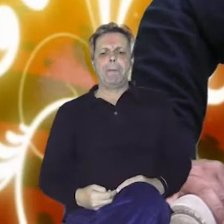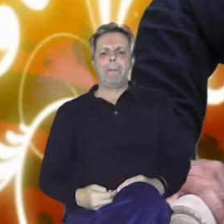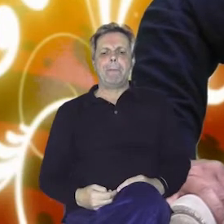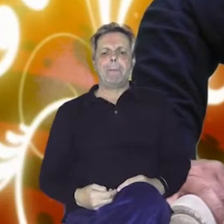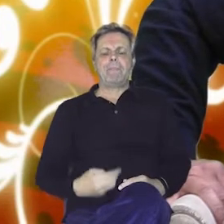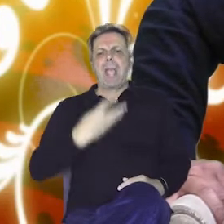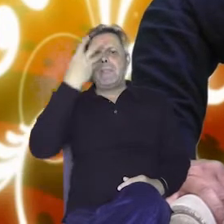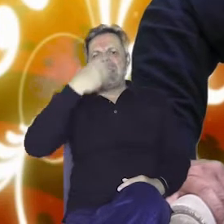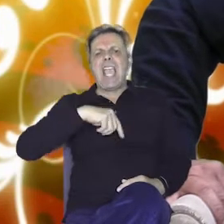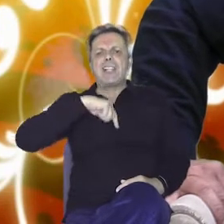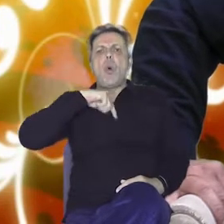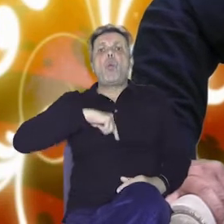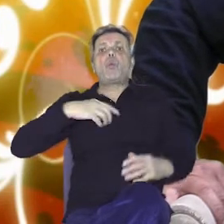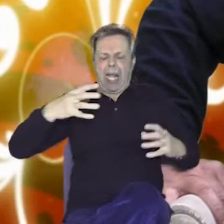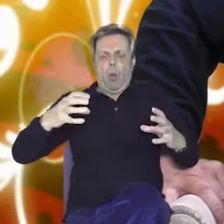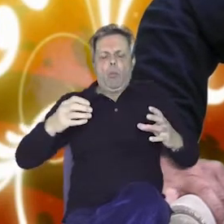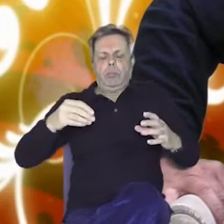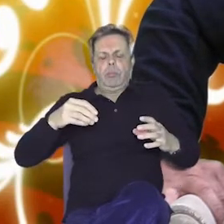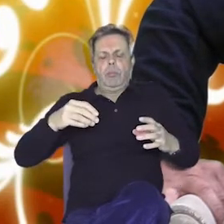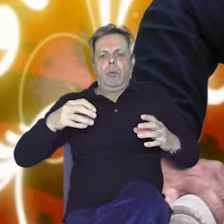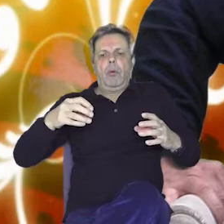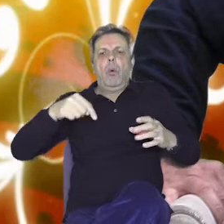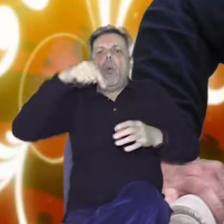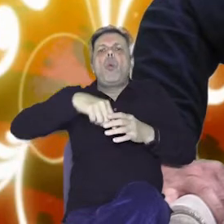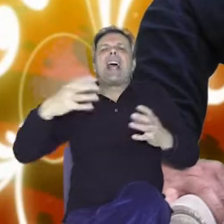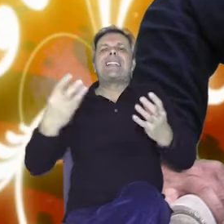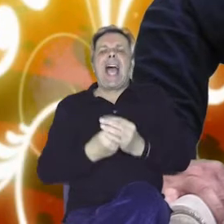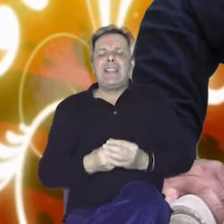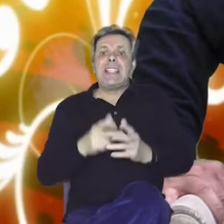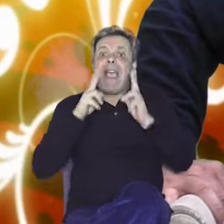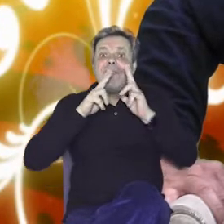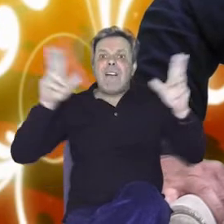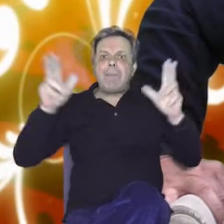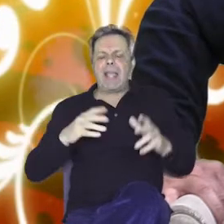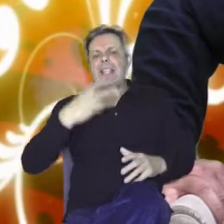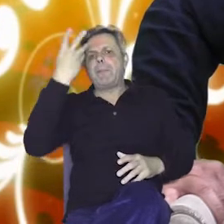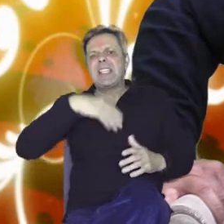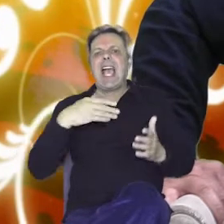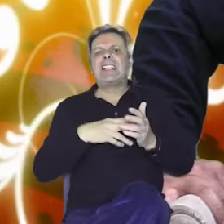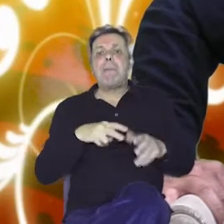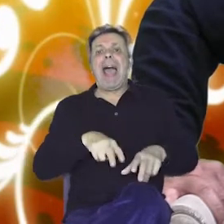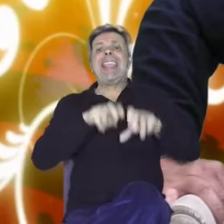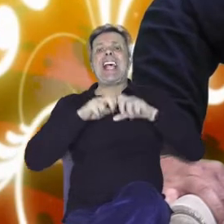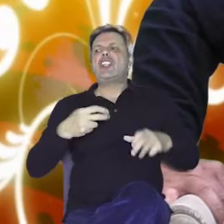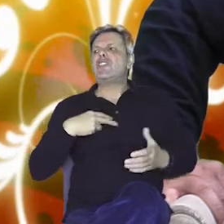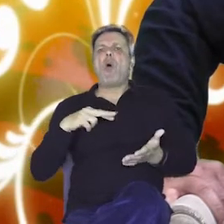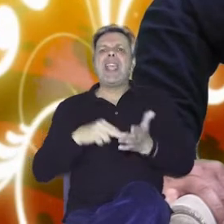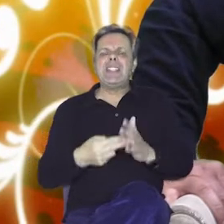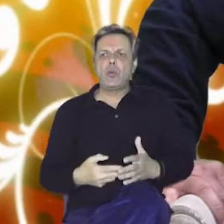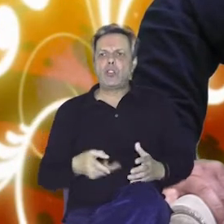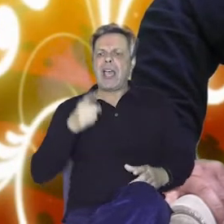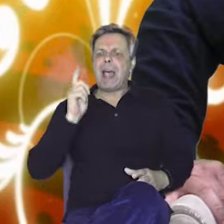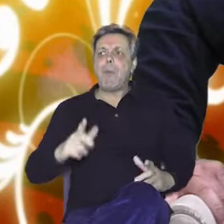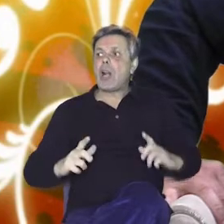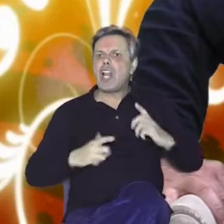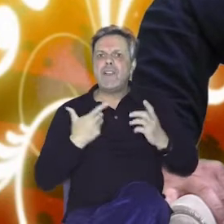psihijatrijom unutar zajednice, vapaj da psihijatrija treba izaći iz svojih institucija, da mora zaživjeti